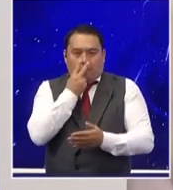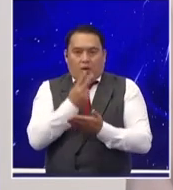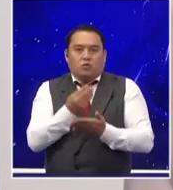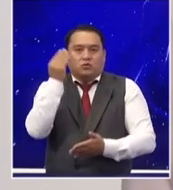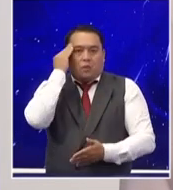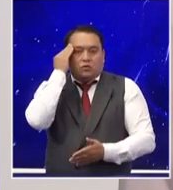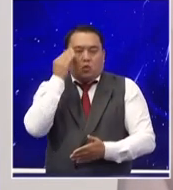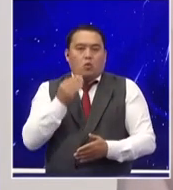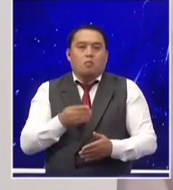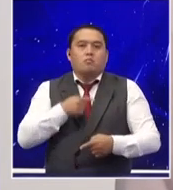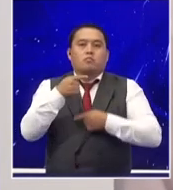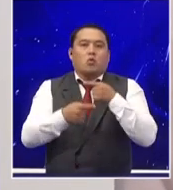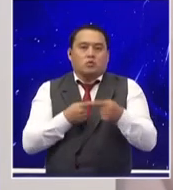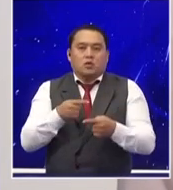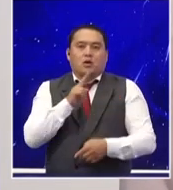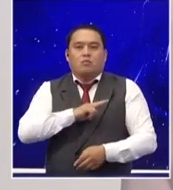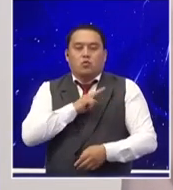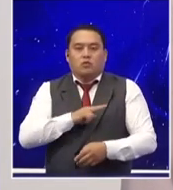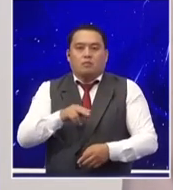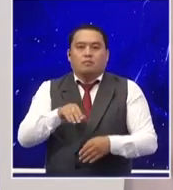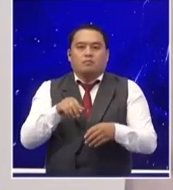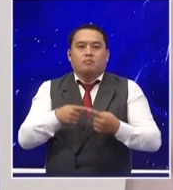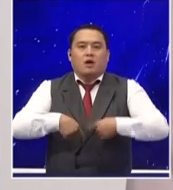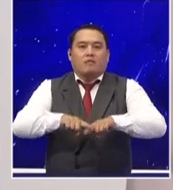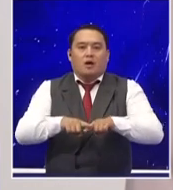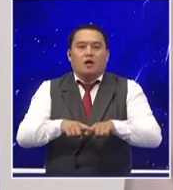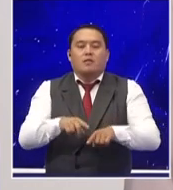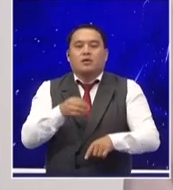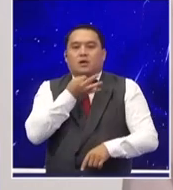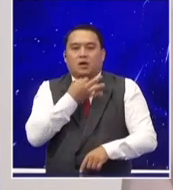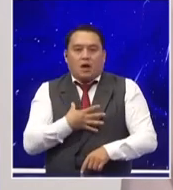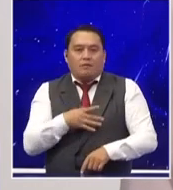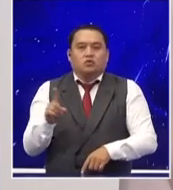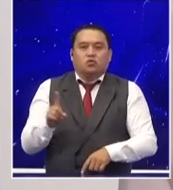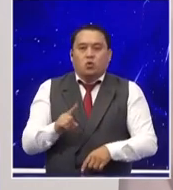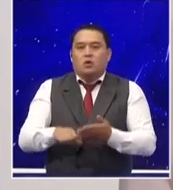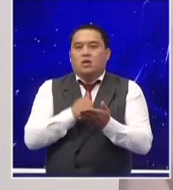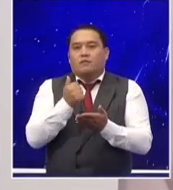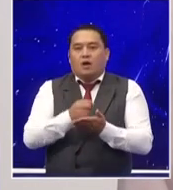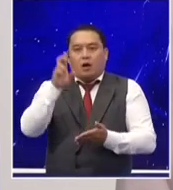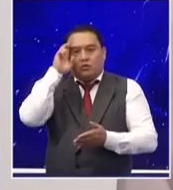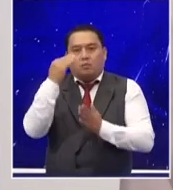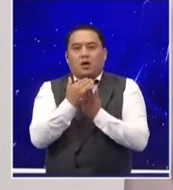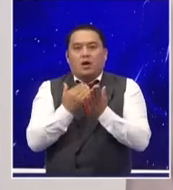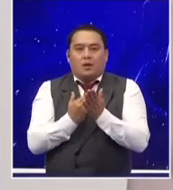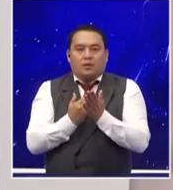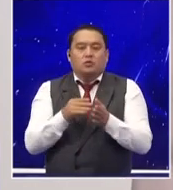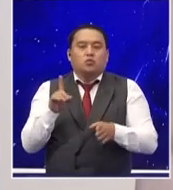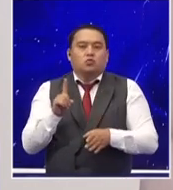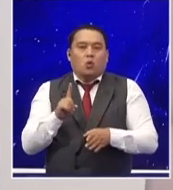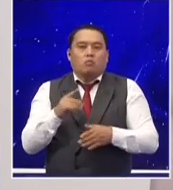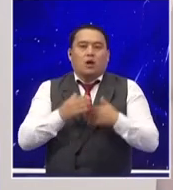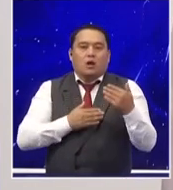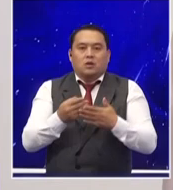после чего меня взяли на работу в государственно правовой отдел работа мне очень нравится и что самое главное государственной программе это то что